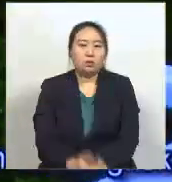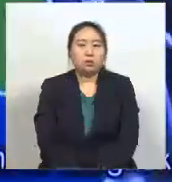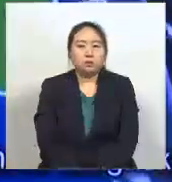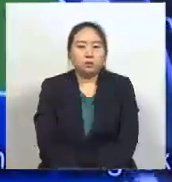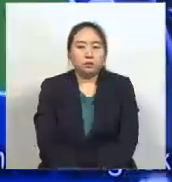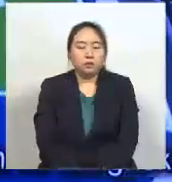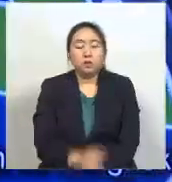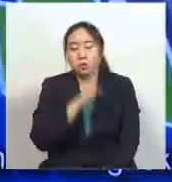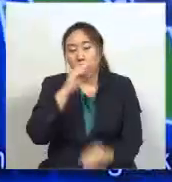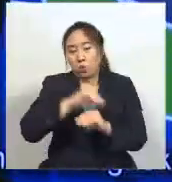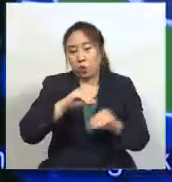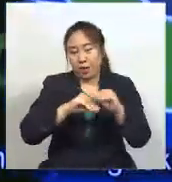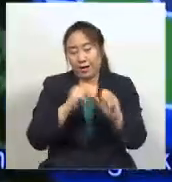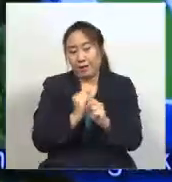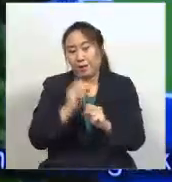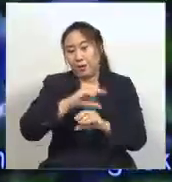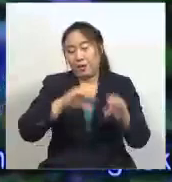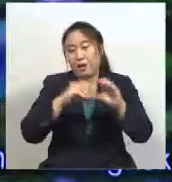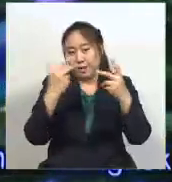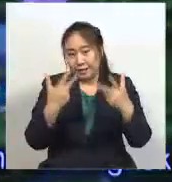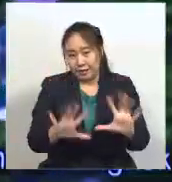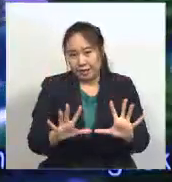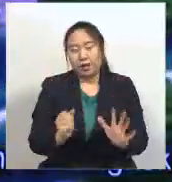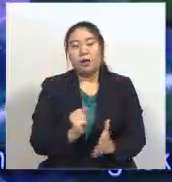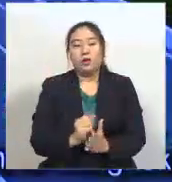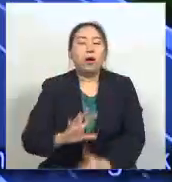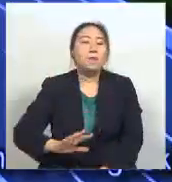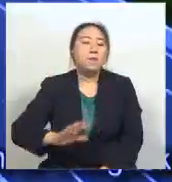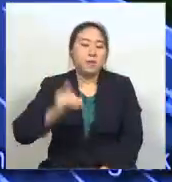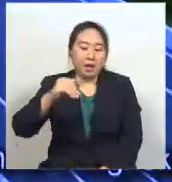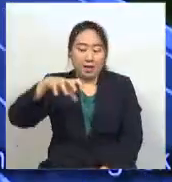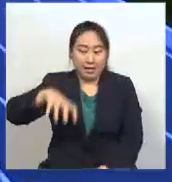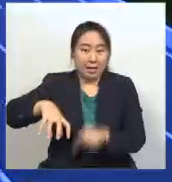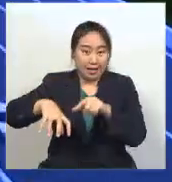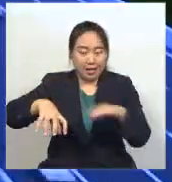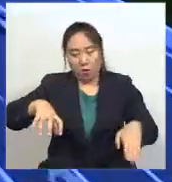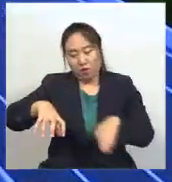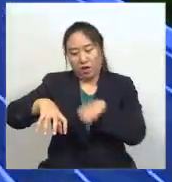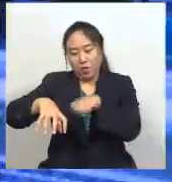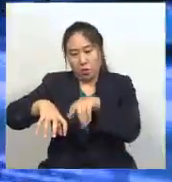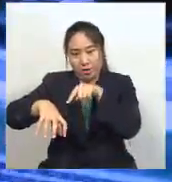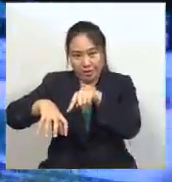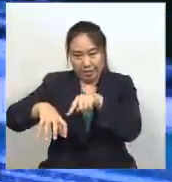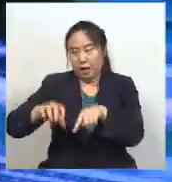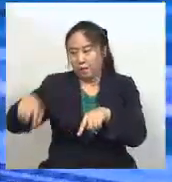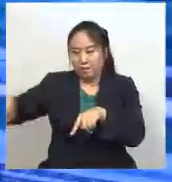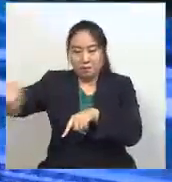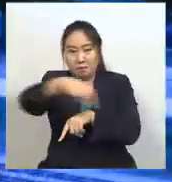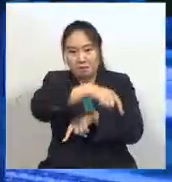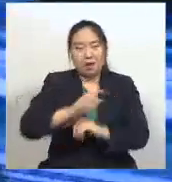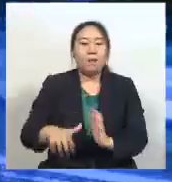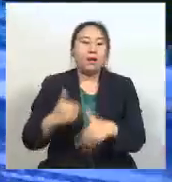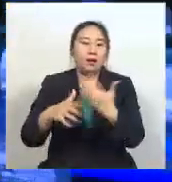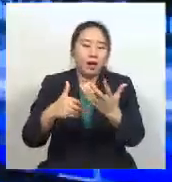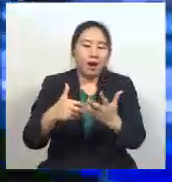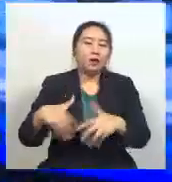ะและเมื่อโครงการสร้างแล้วเสร็จก็จะทำให้เกิดการพัฒนาเมืองโดยรอบสถานีนำความเจริญสู่ชุมชนแล้ว